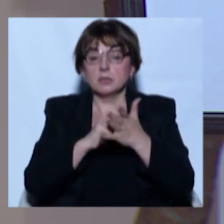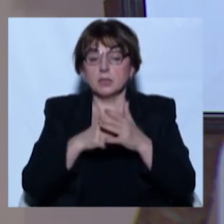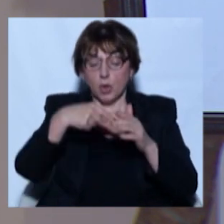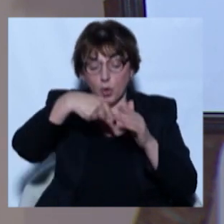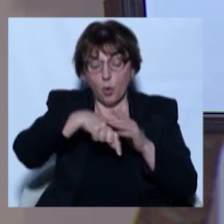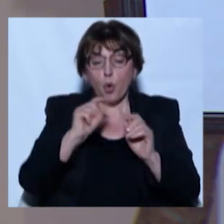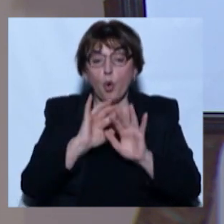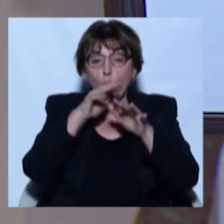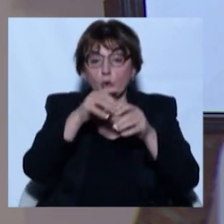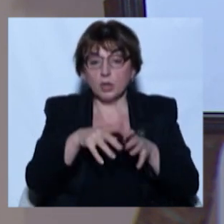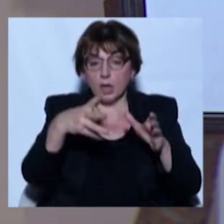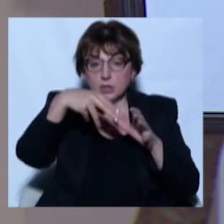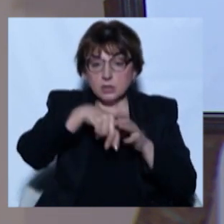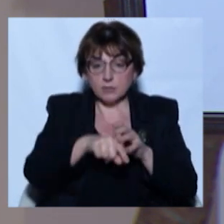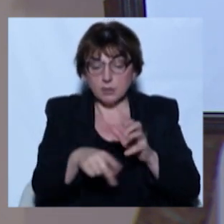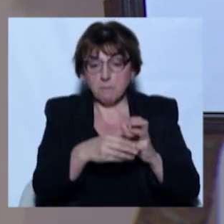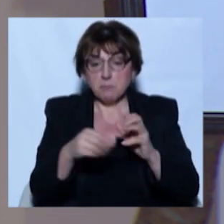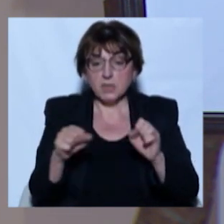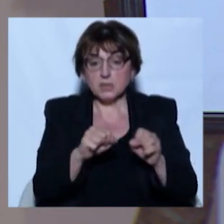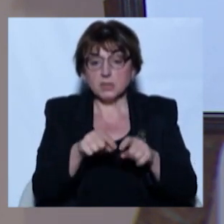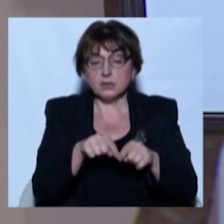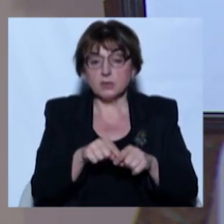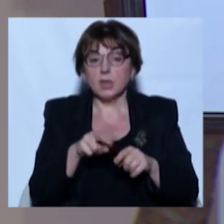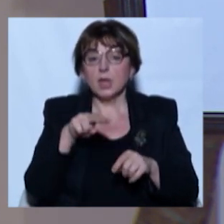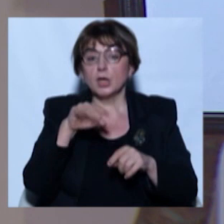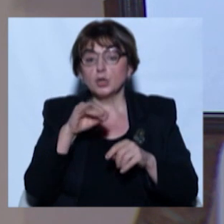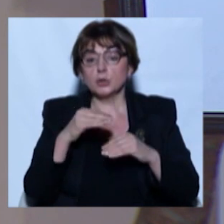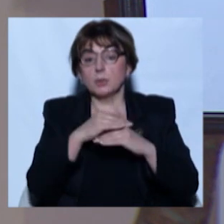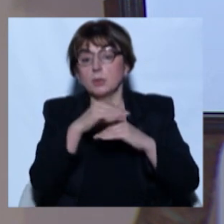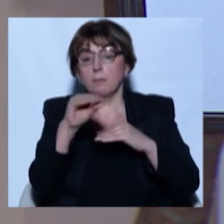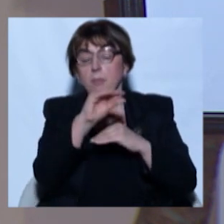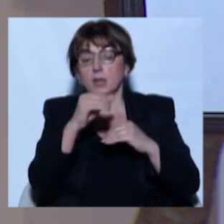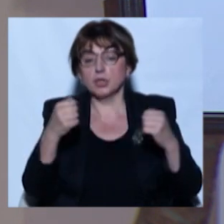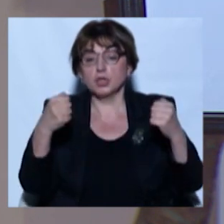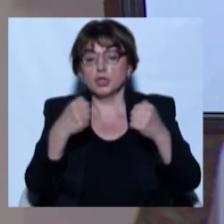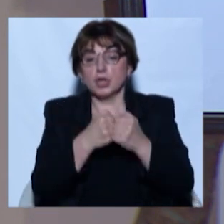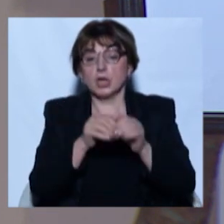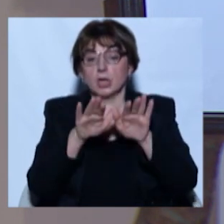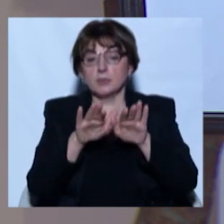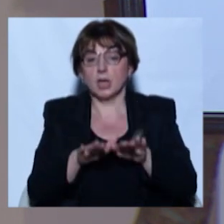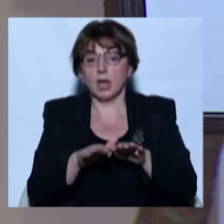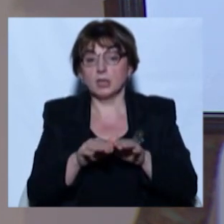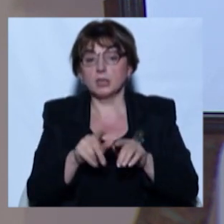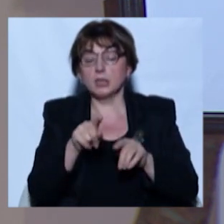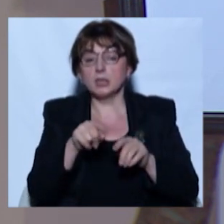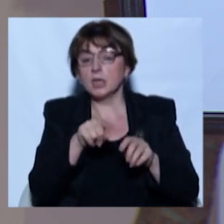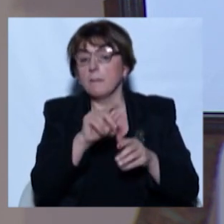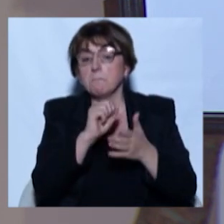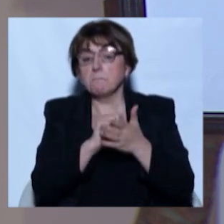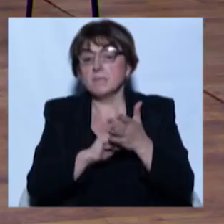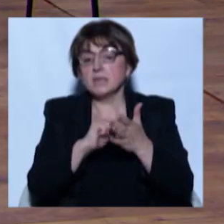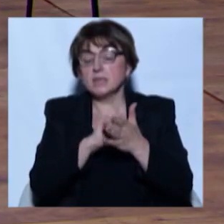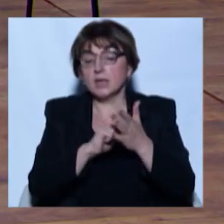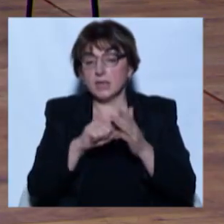ქვეშა მიწისძვრით. ლითოსფეროს ფილების შეჯახების ადგილი ხდება მიწისძვრის